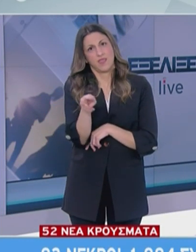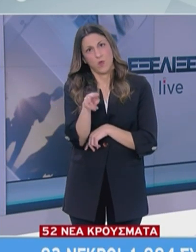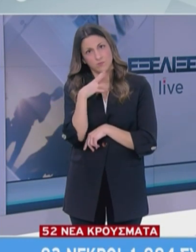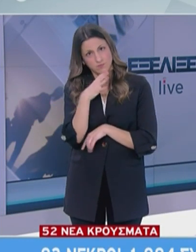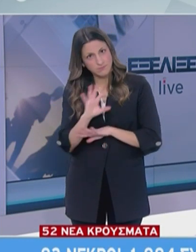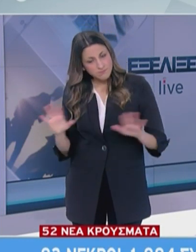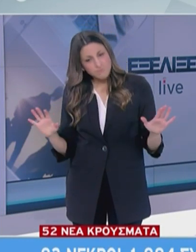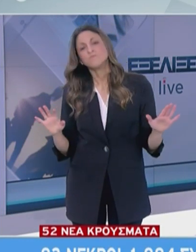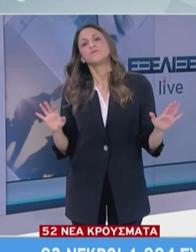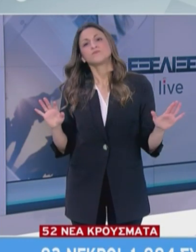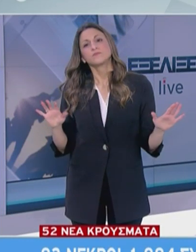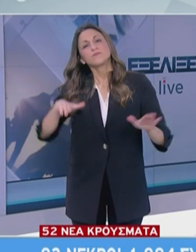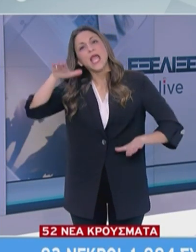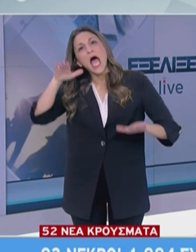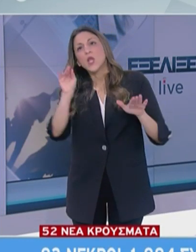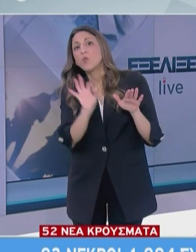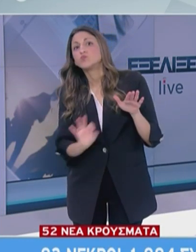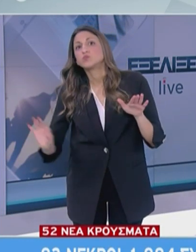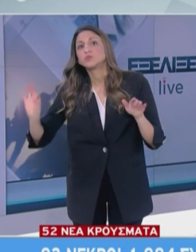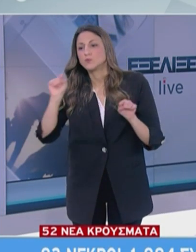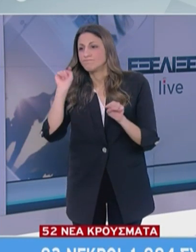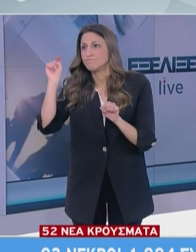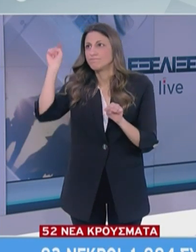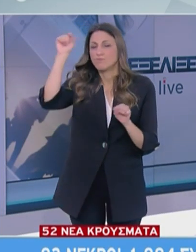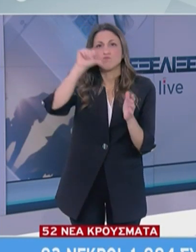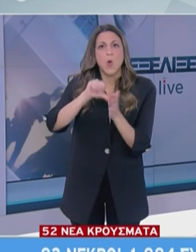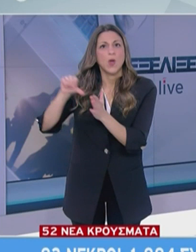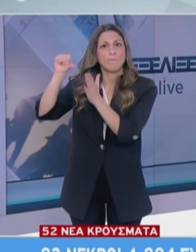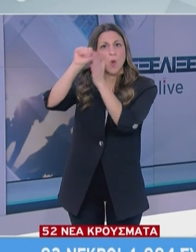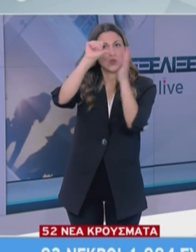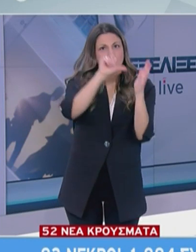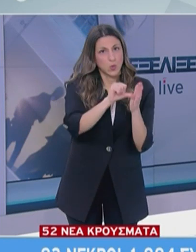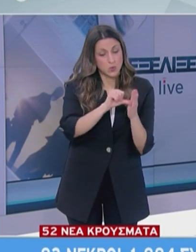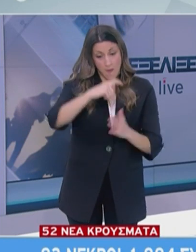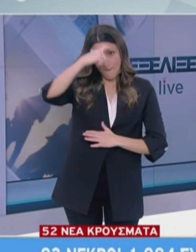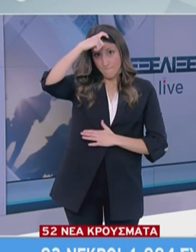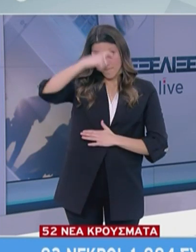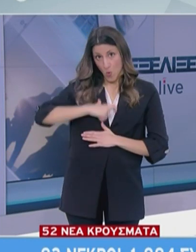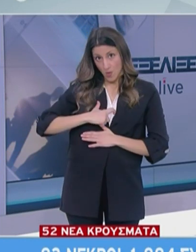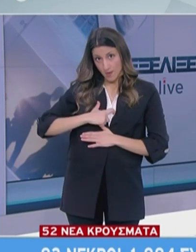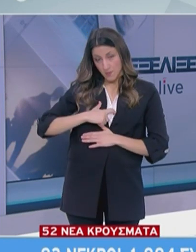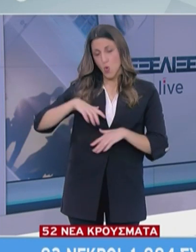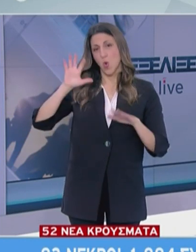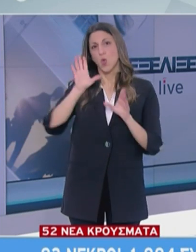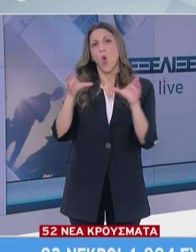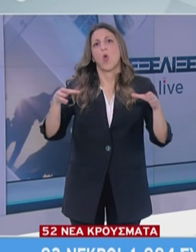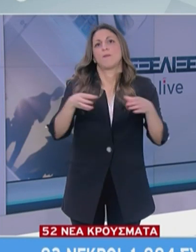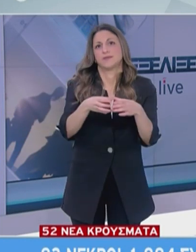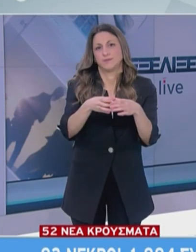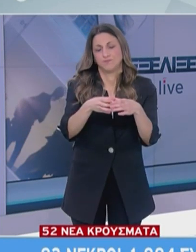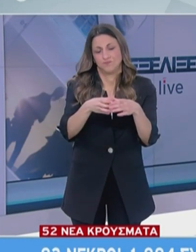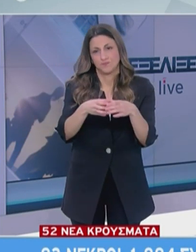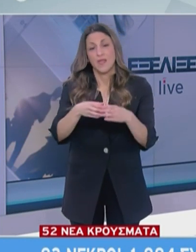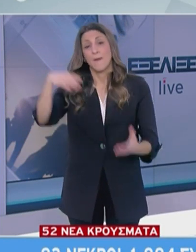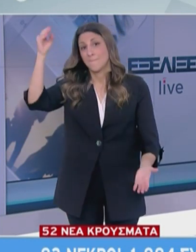αντισωμάτων, σε διαφορετικές γεωγραφικές περιοχές της χώρας. Προσοχή, δεν θα γίνεται σε ατομικό επίπεδο, αλλά με άλλο στόχο. Θα μου επιτρέψετε